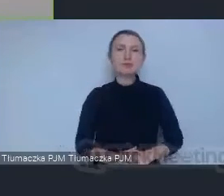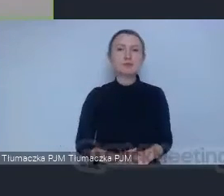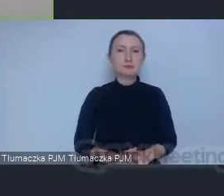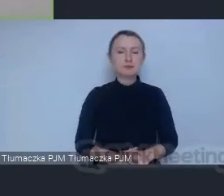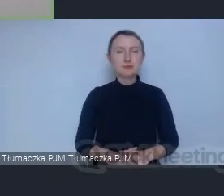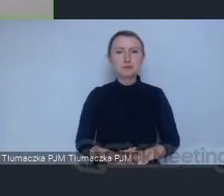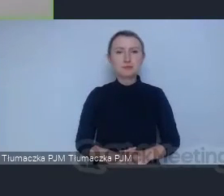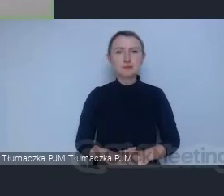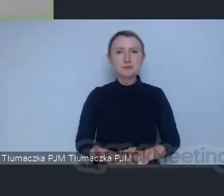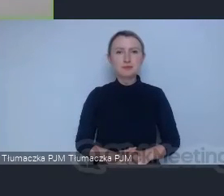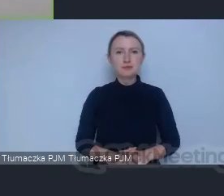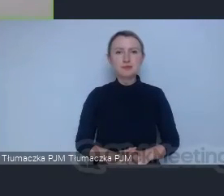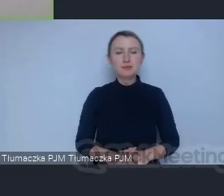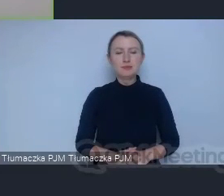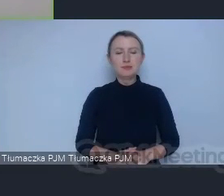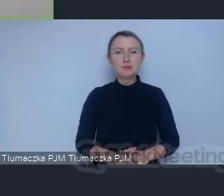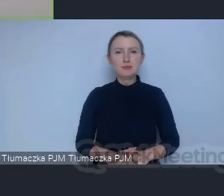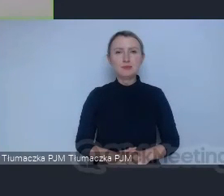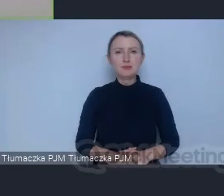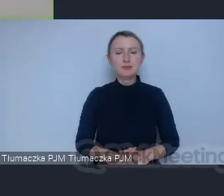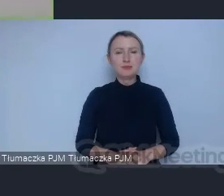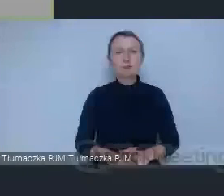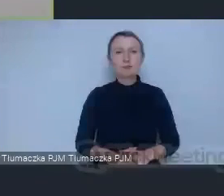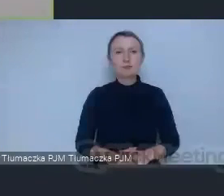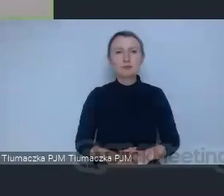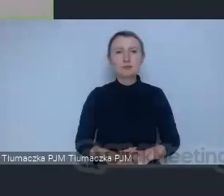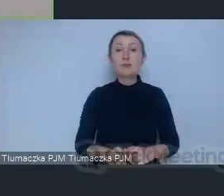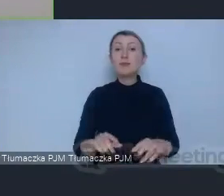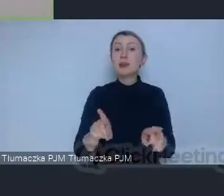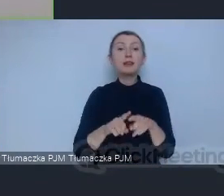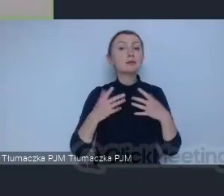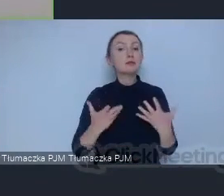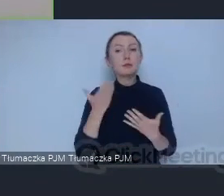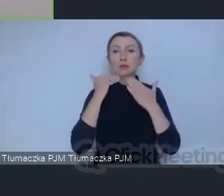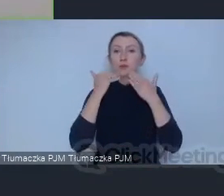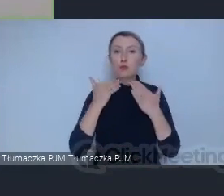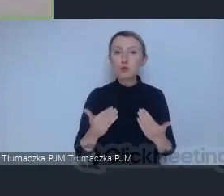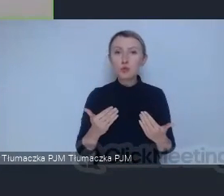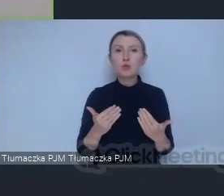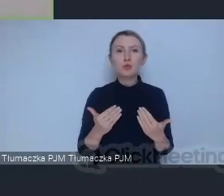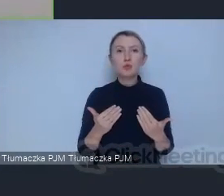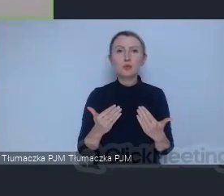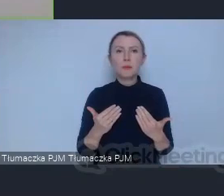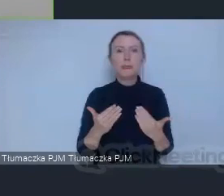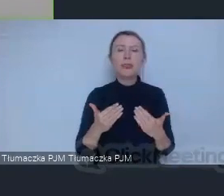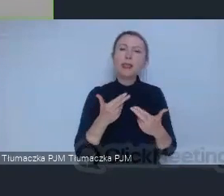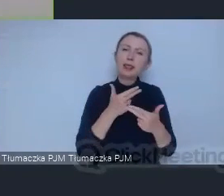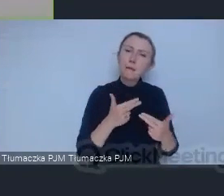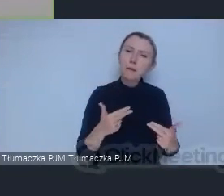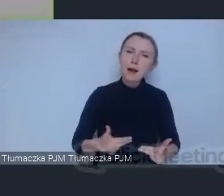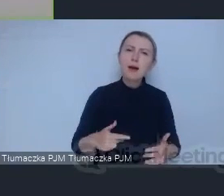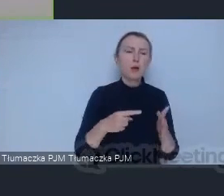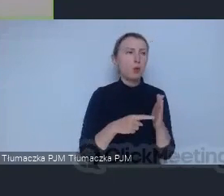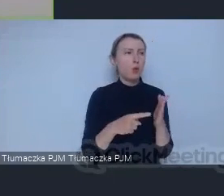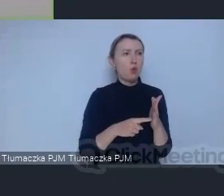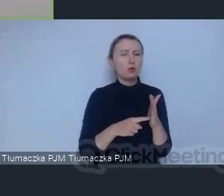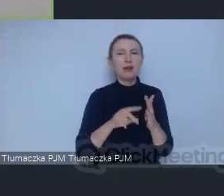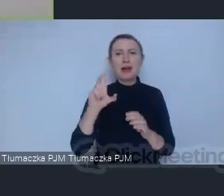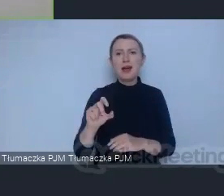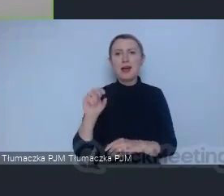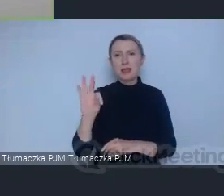słuchaczy, dla naszych uczestników naszego seminarium. Też chcę bardzo podziękować za te wątki, które są podnoszone na